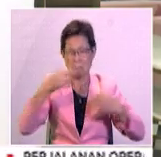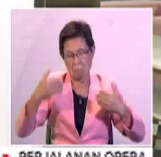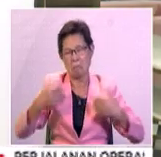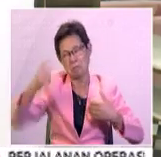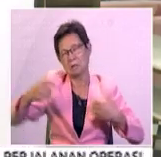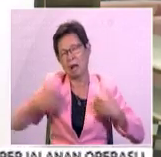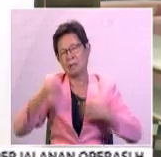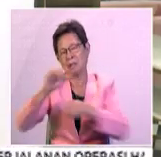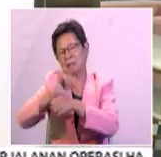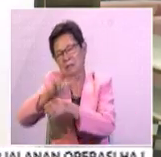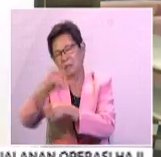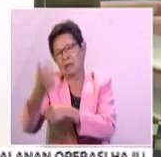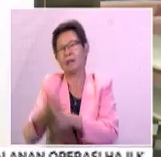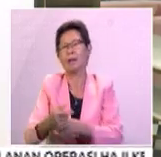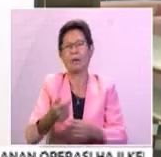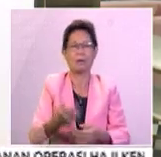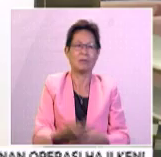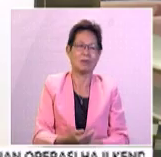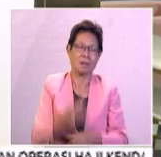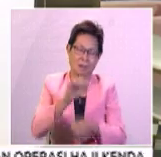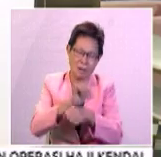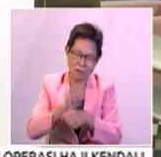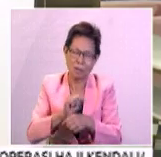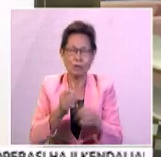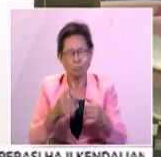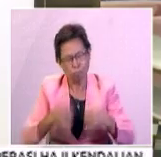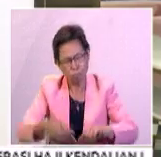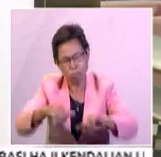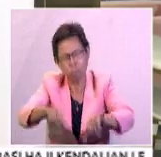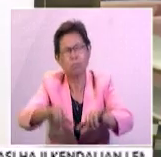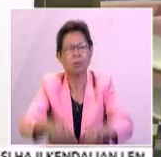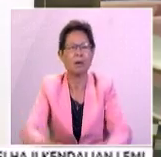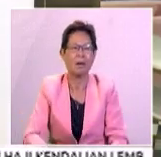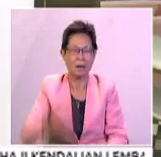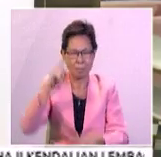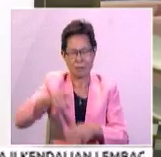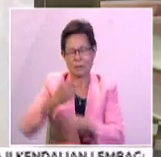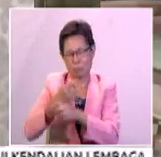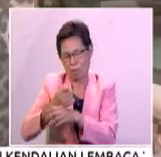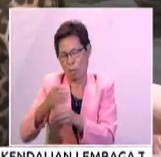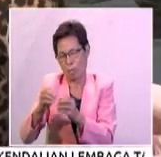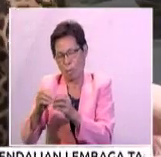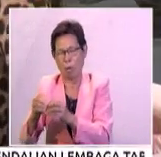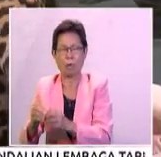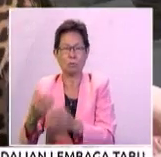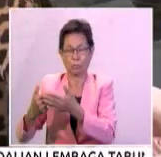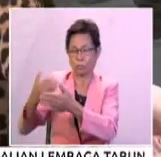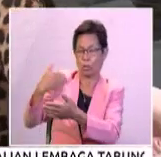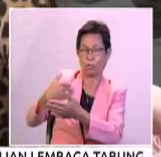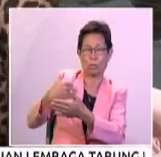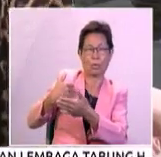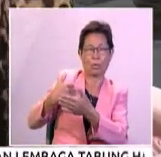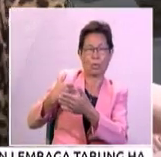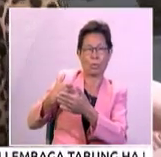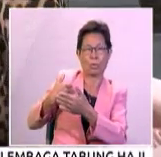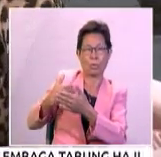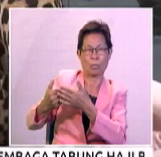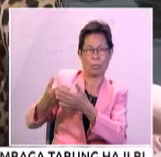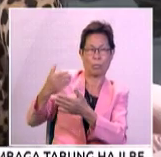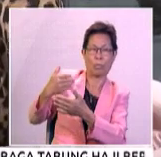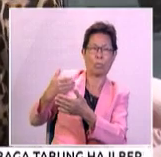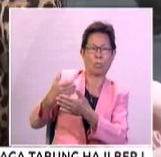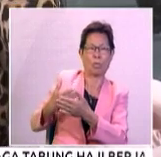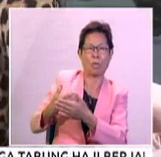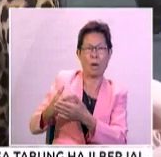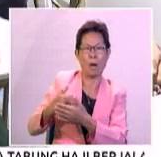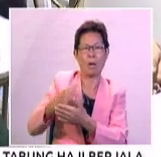Jadinya alhamdulillah rezeki tak berputus. So itulah, kena kerja keras lagi lah. Sebelum ini, beliau pernah membintangi drama bersiri yang